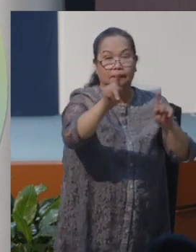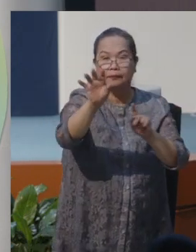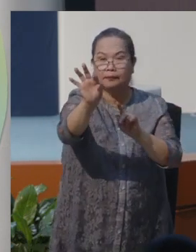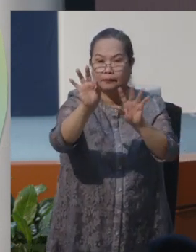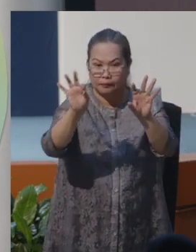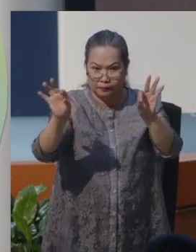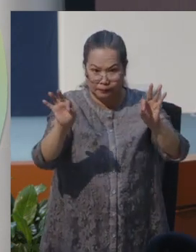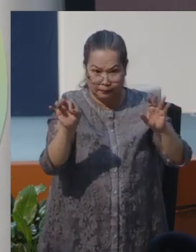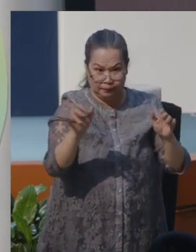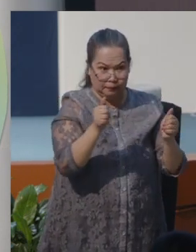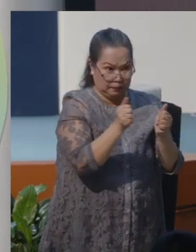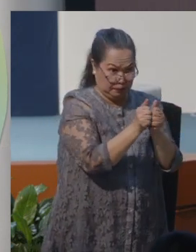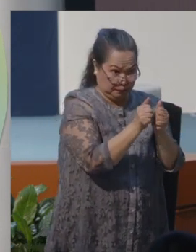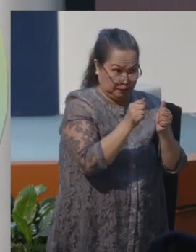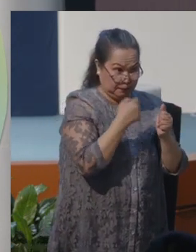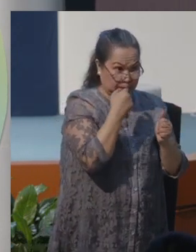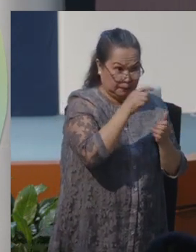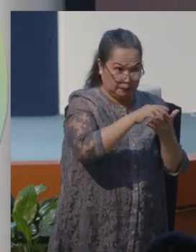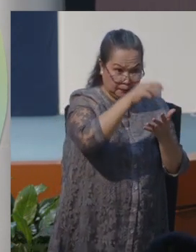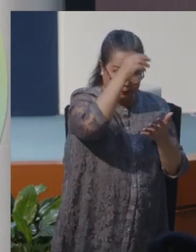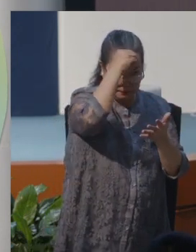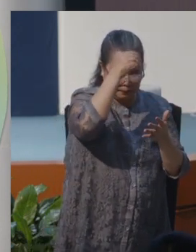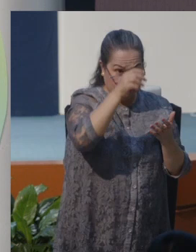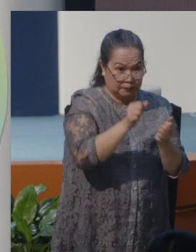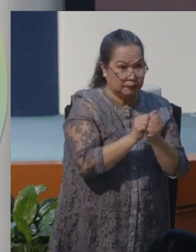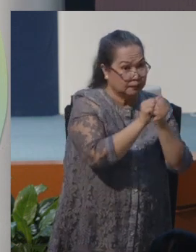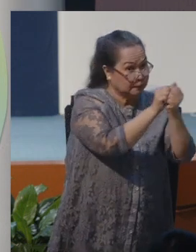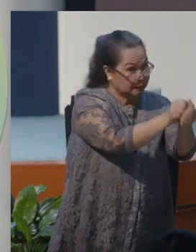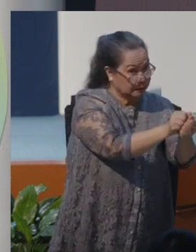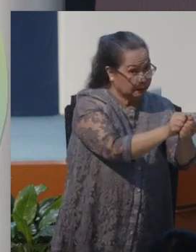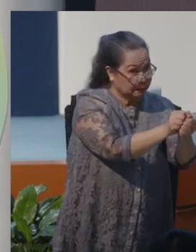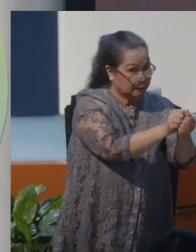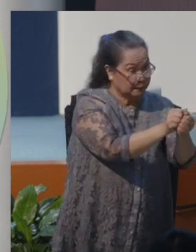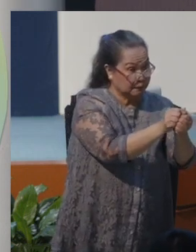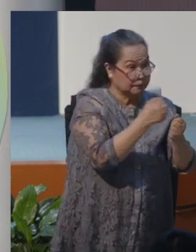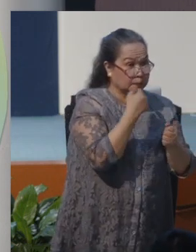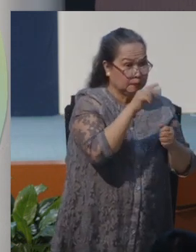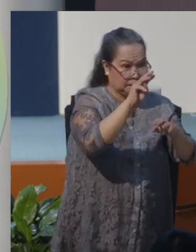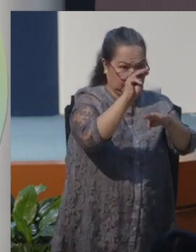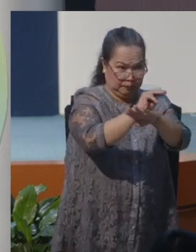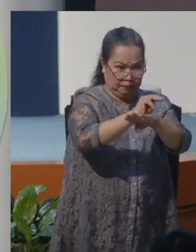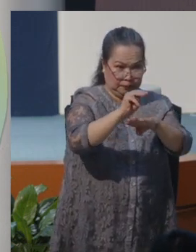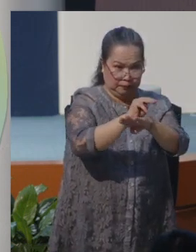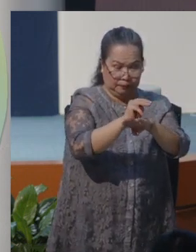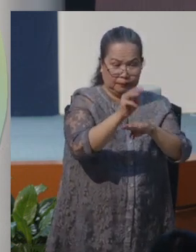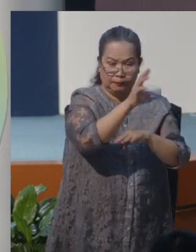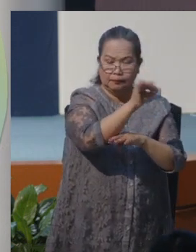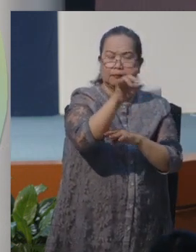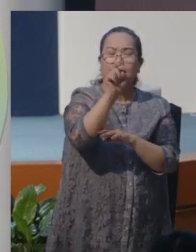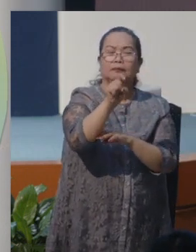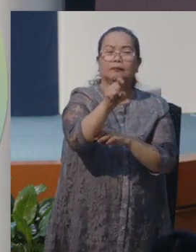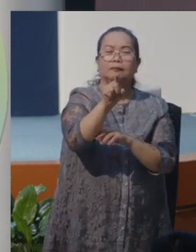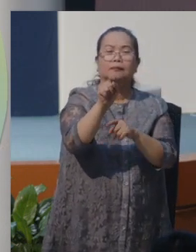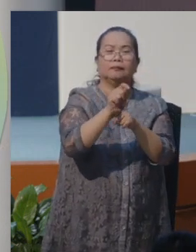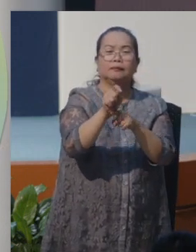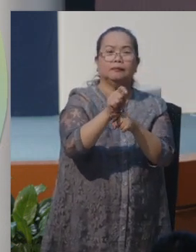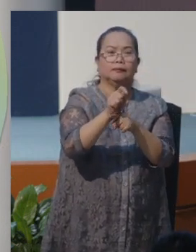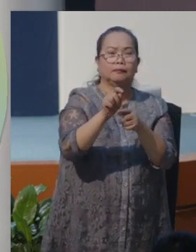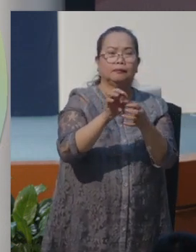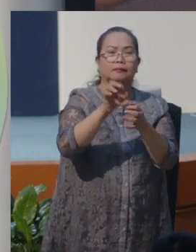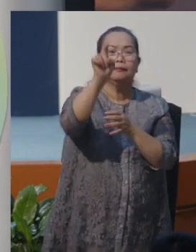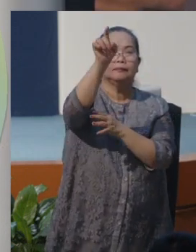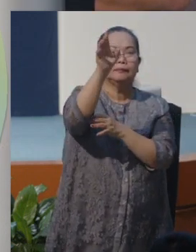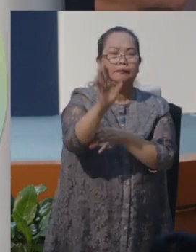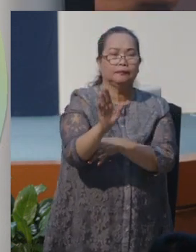sila, upang sila ay makasama niya sa kanyang pagmiministeryo. At ang training ng ating